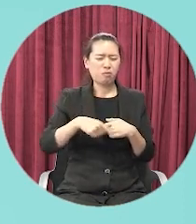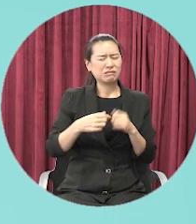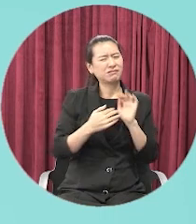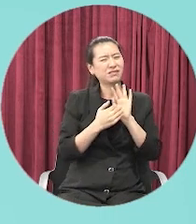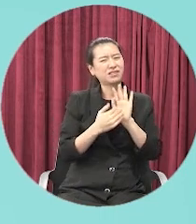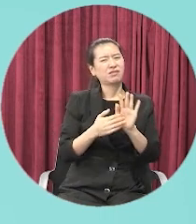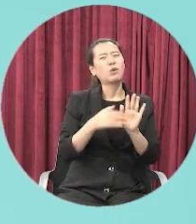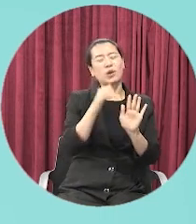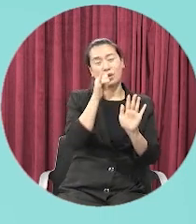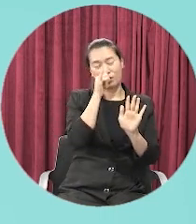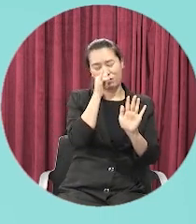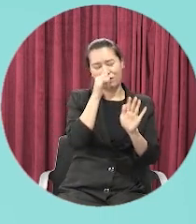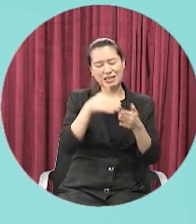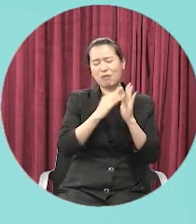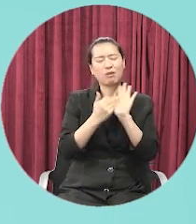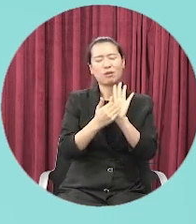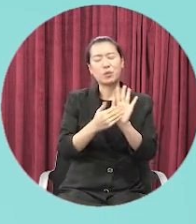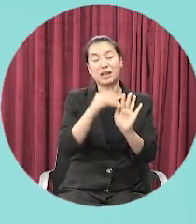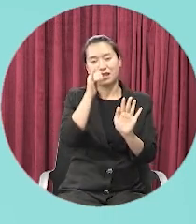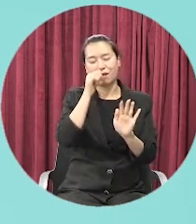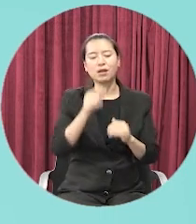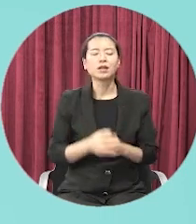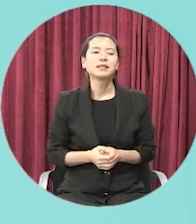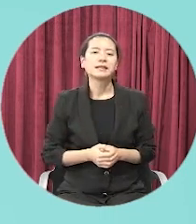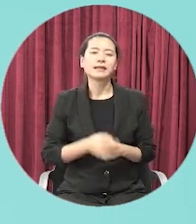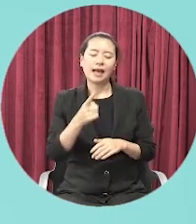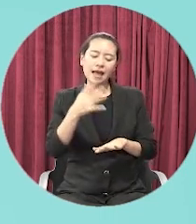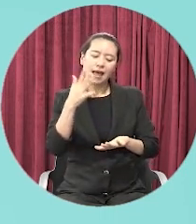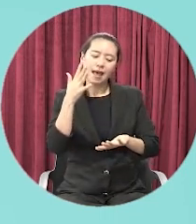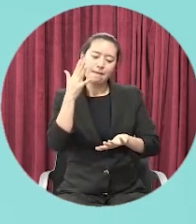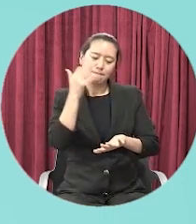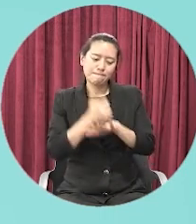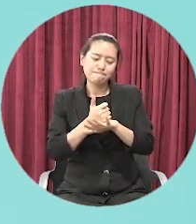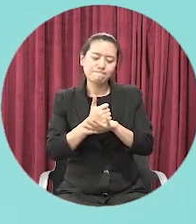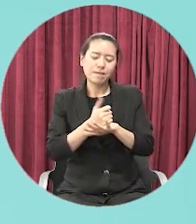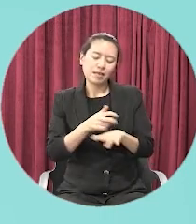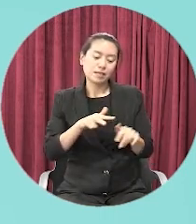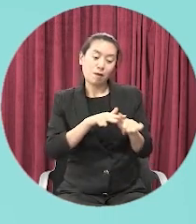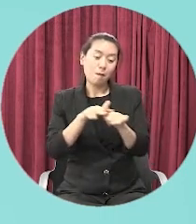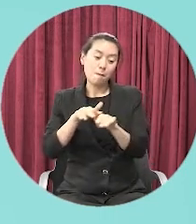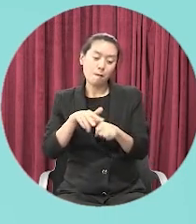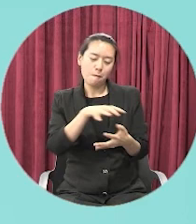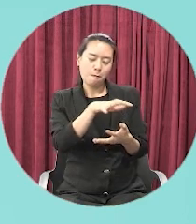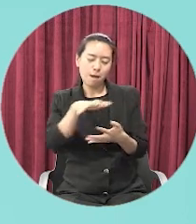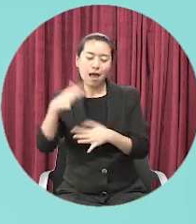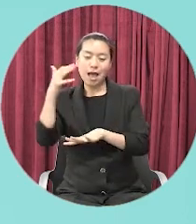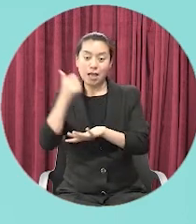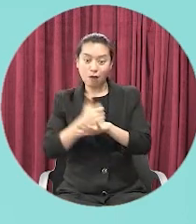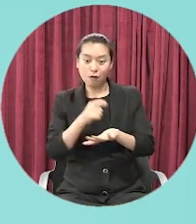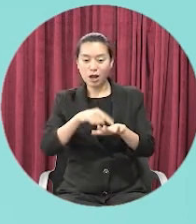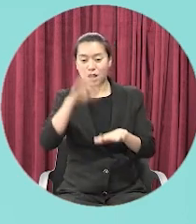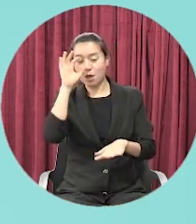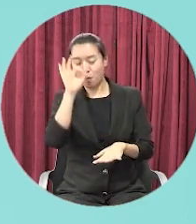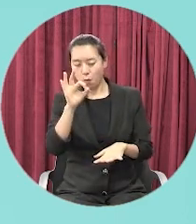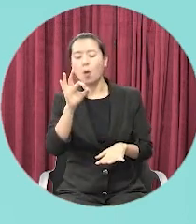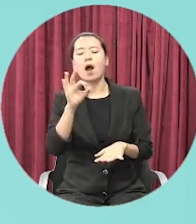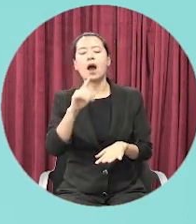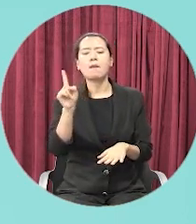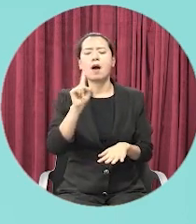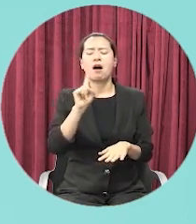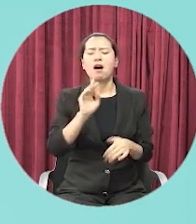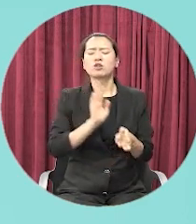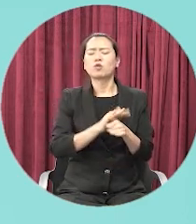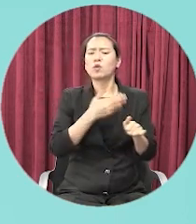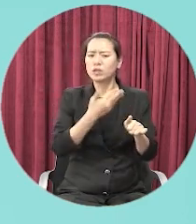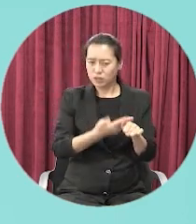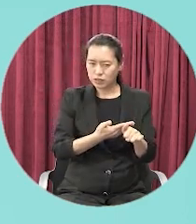이런 것들을 이런 데이터 빅데이터 결과들을 토대로 해서 어떤 지원을 해줘야 될 지에 대한 정책과 잘